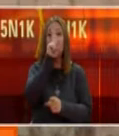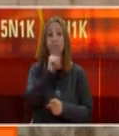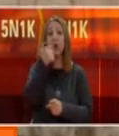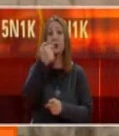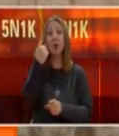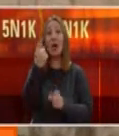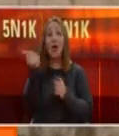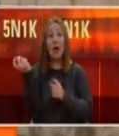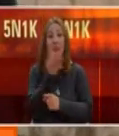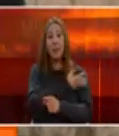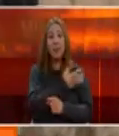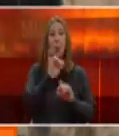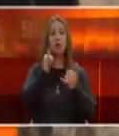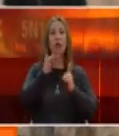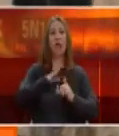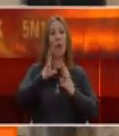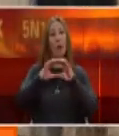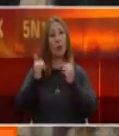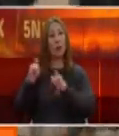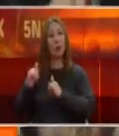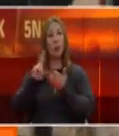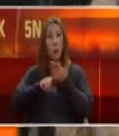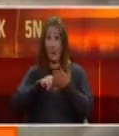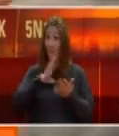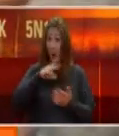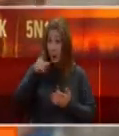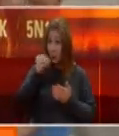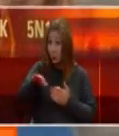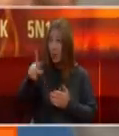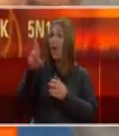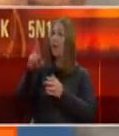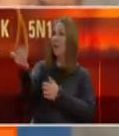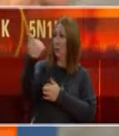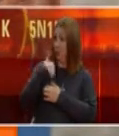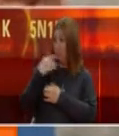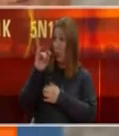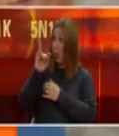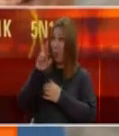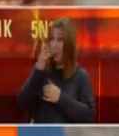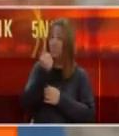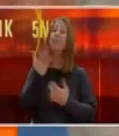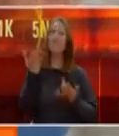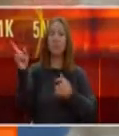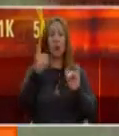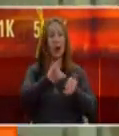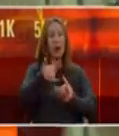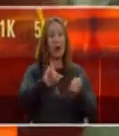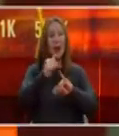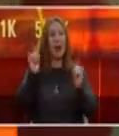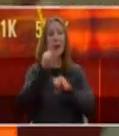adet oyuncağımız var. Buraya çocuklarımız üye olanlar üyelik şeklinde randevu alarak geliyorlar. Orada oynuyorlar, eğleniyorlar 1 saat